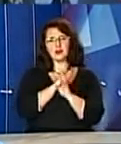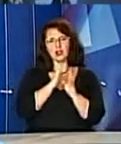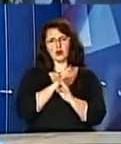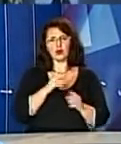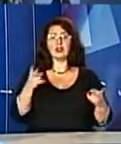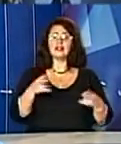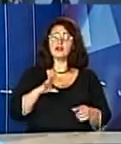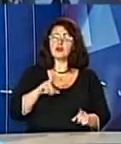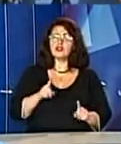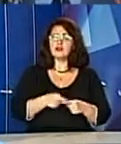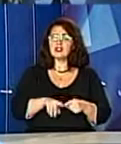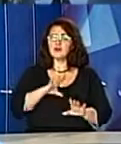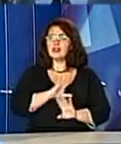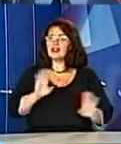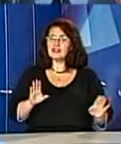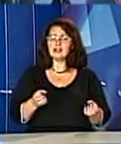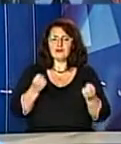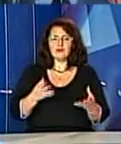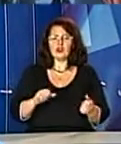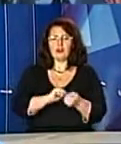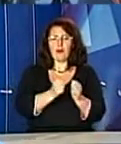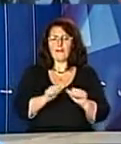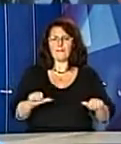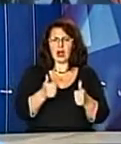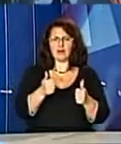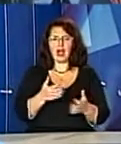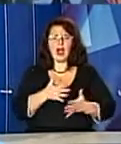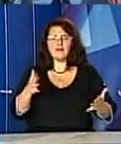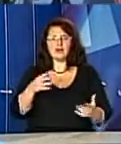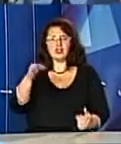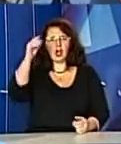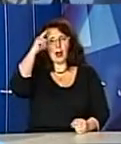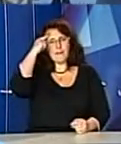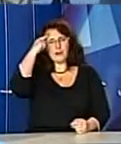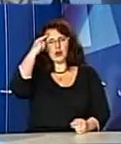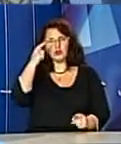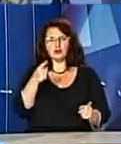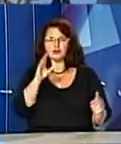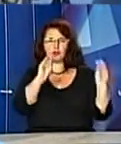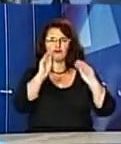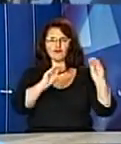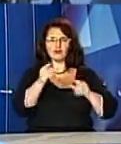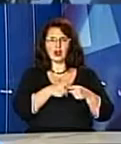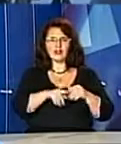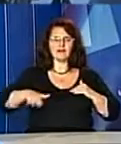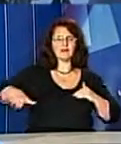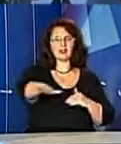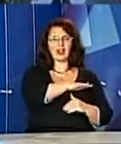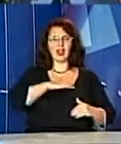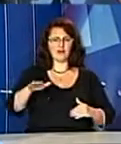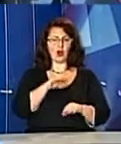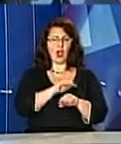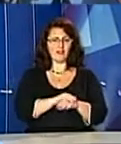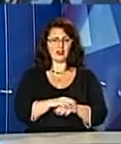лише пам'ятник, але й більш подумати про благоустрій цієї всієї великої площі, а фактично знайшли